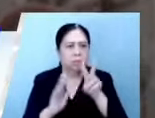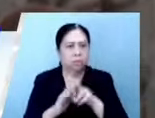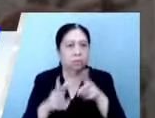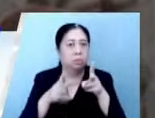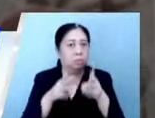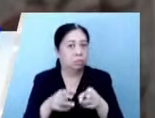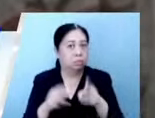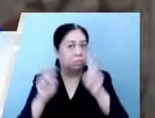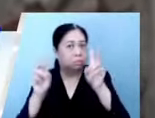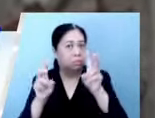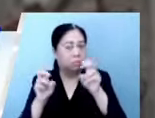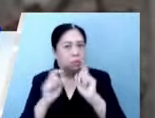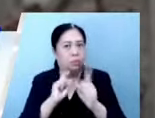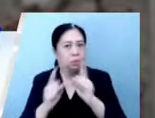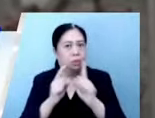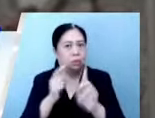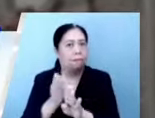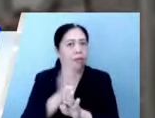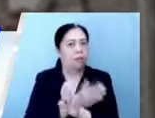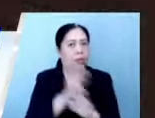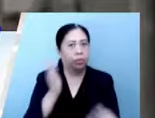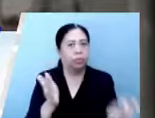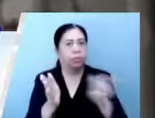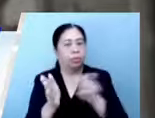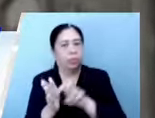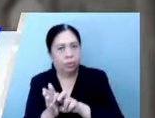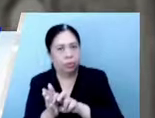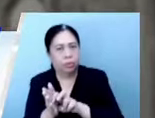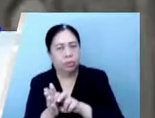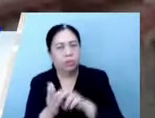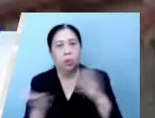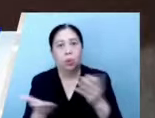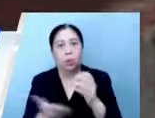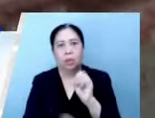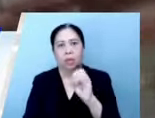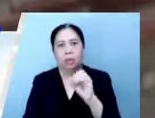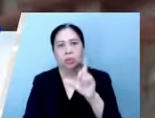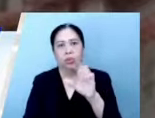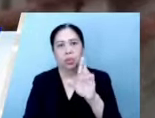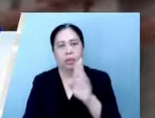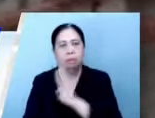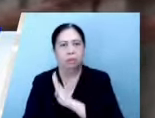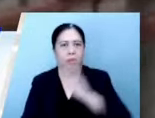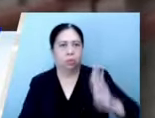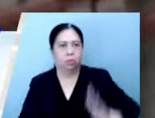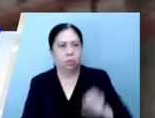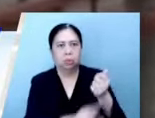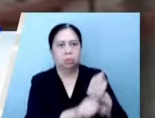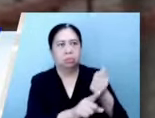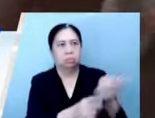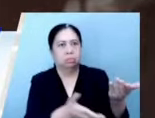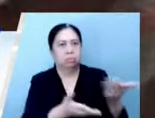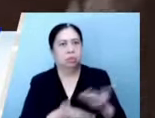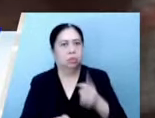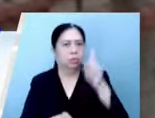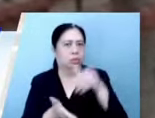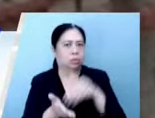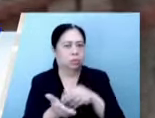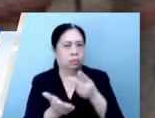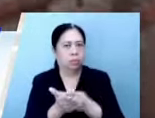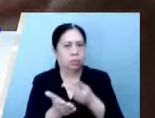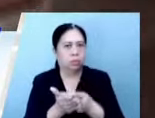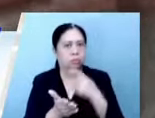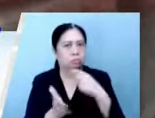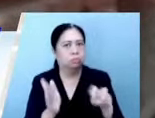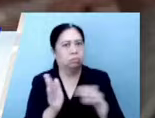yung usapan nila bago sumakay ang turista sa Soler Street, Binondo, Manila. Yung turista raw ang nag-alok ng 1,000 pesos na pamasahe